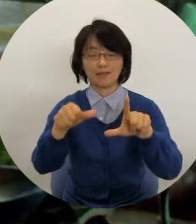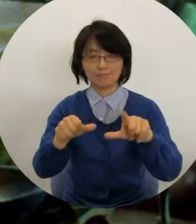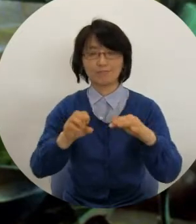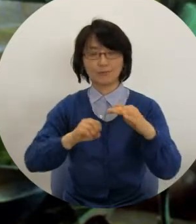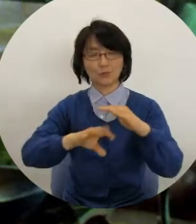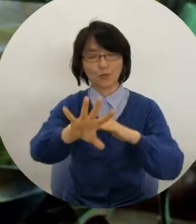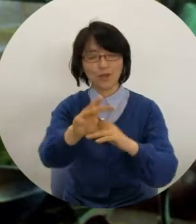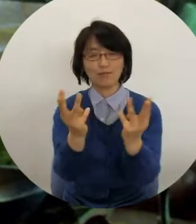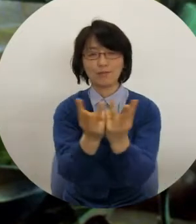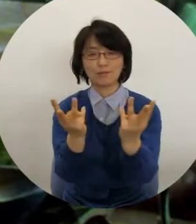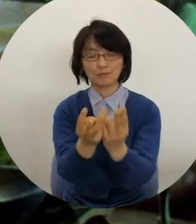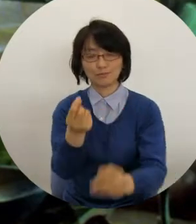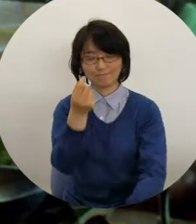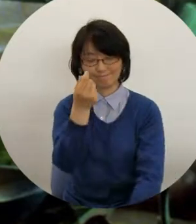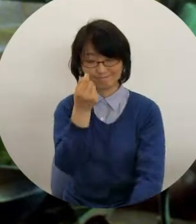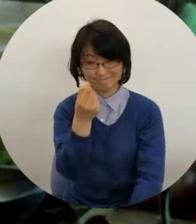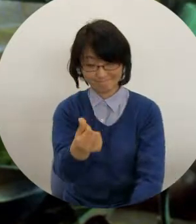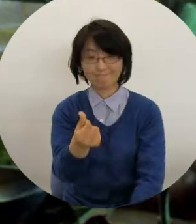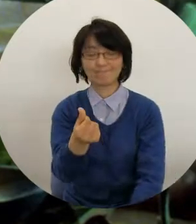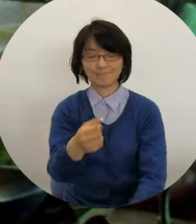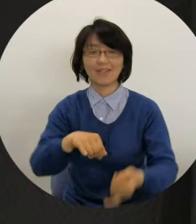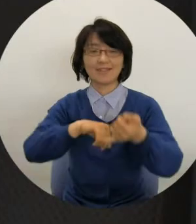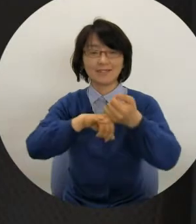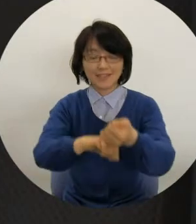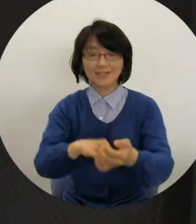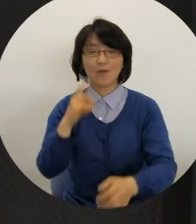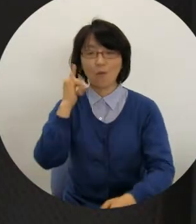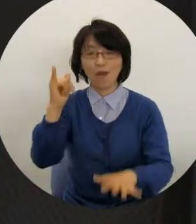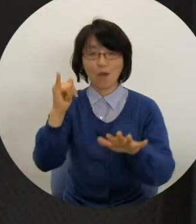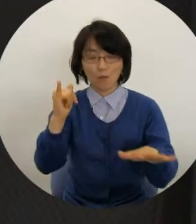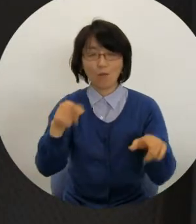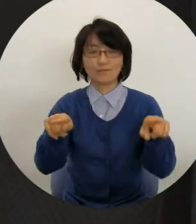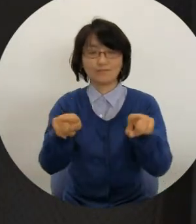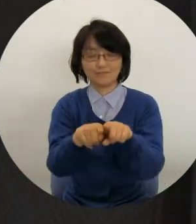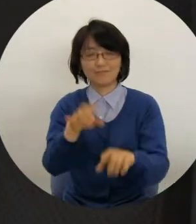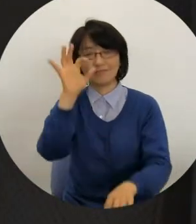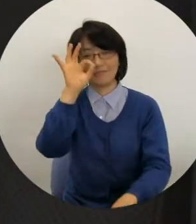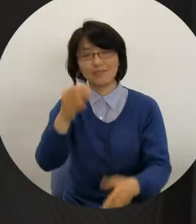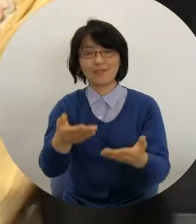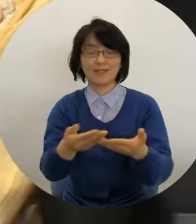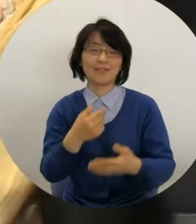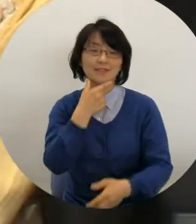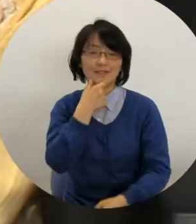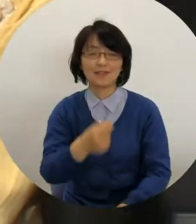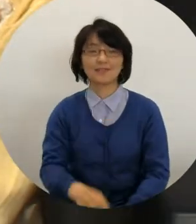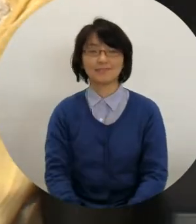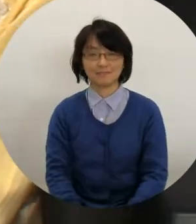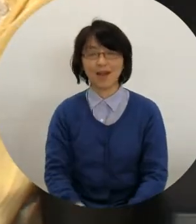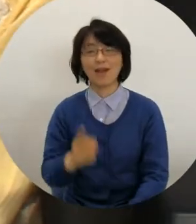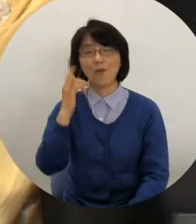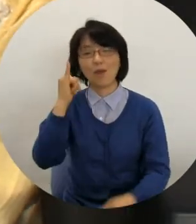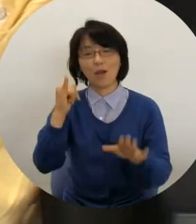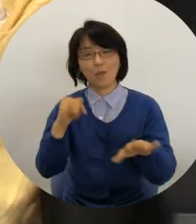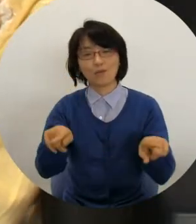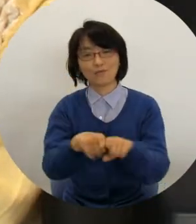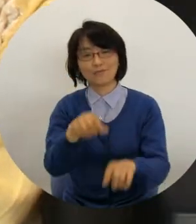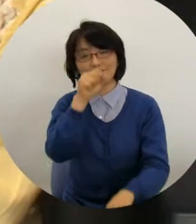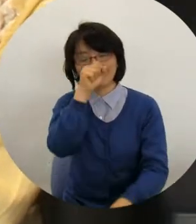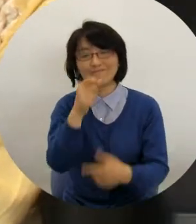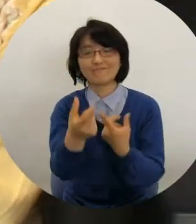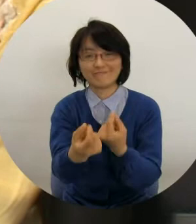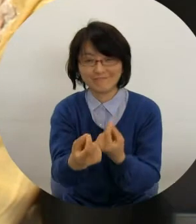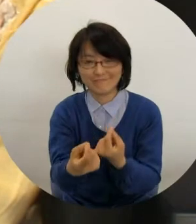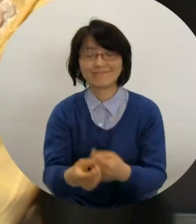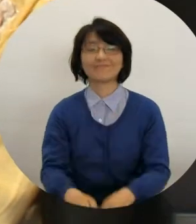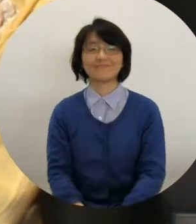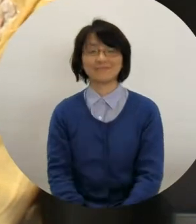というのは本当に貴重な機会になるので、ぜひ親子の皆さんで見ていただきたいと思います。 ぜひ親子で楽しんでもらいたいですね。 そうです